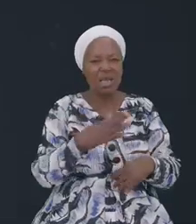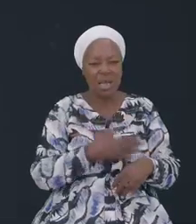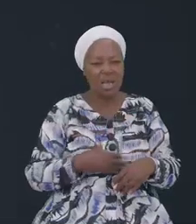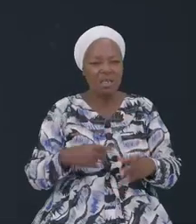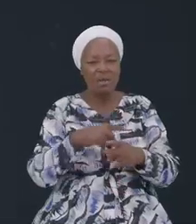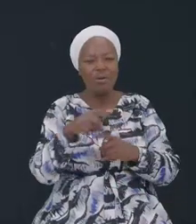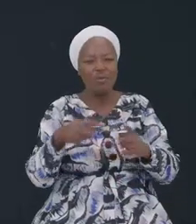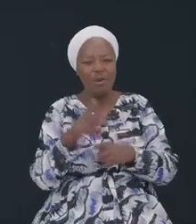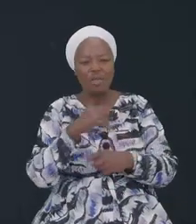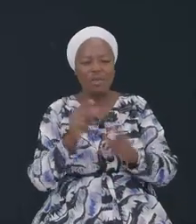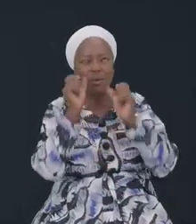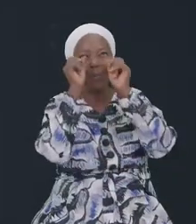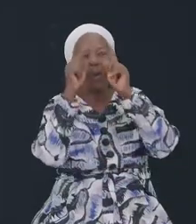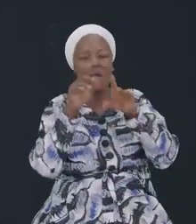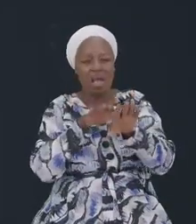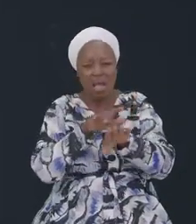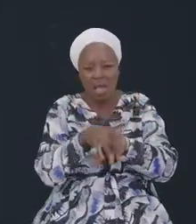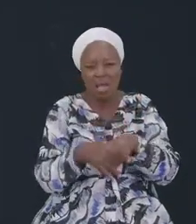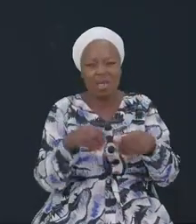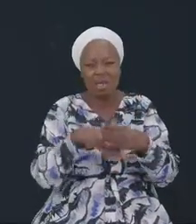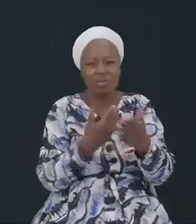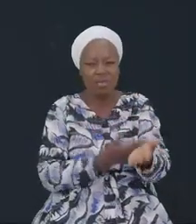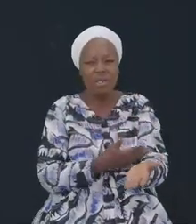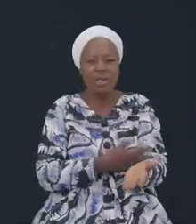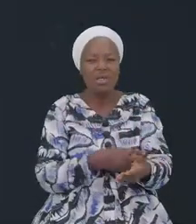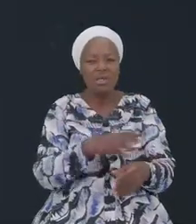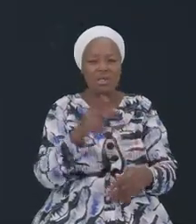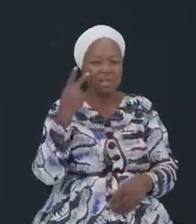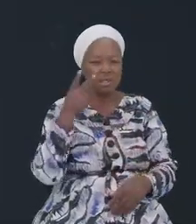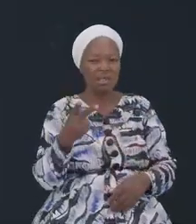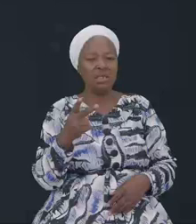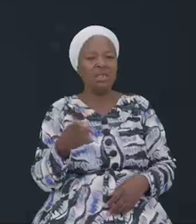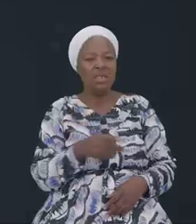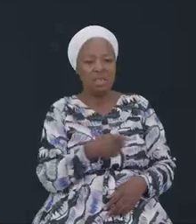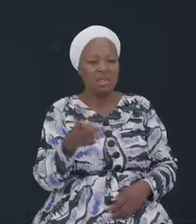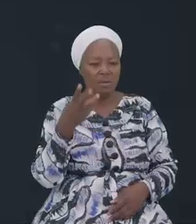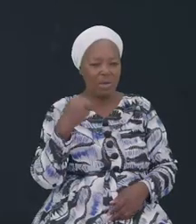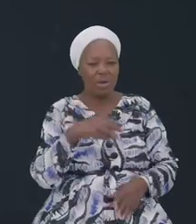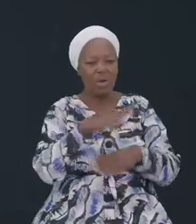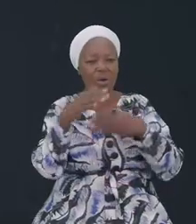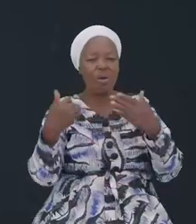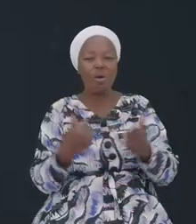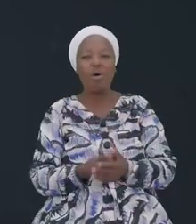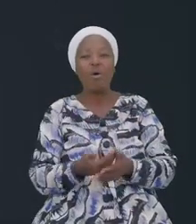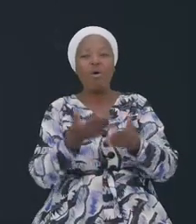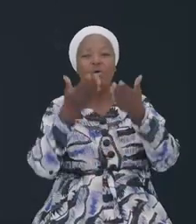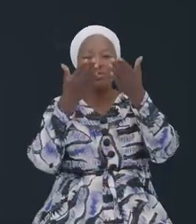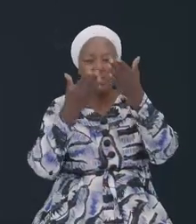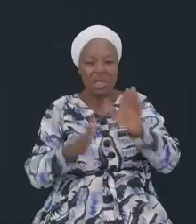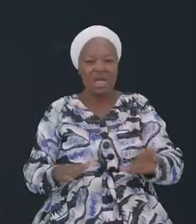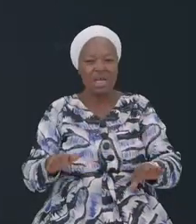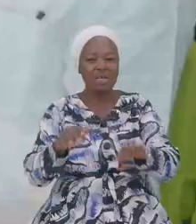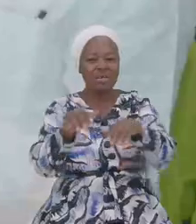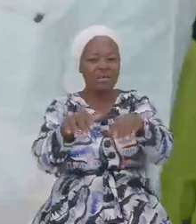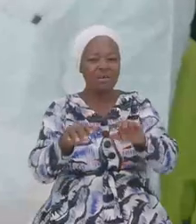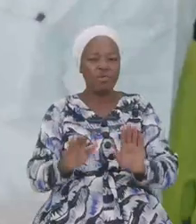la partie qui suit. Et quand on se leva le matin, voici, c'était tous des